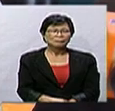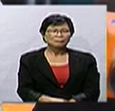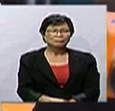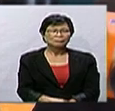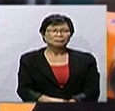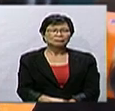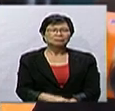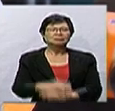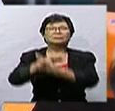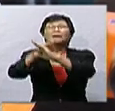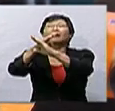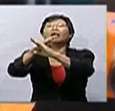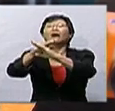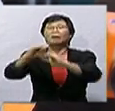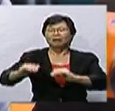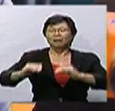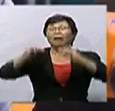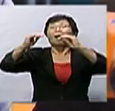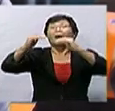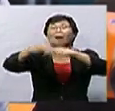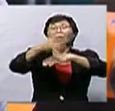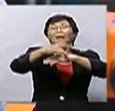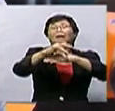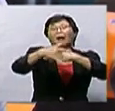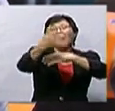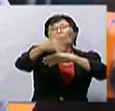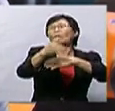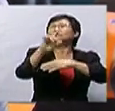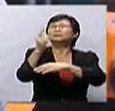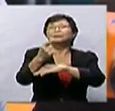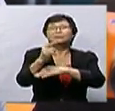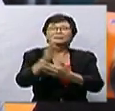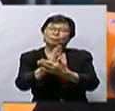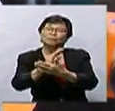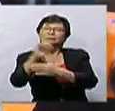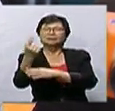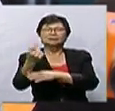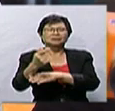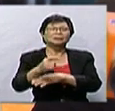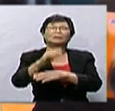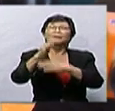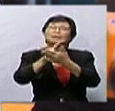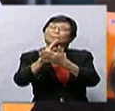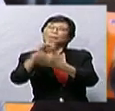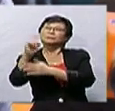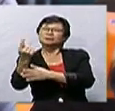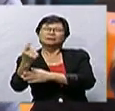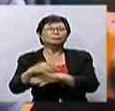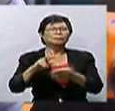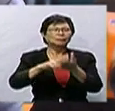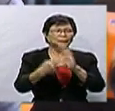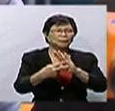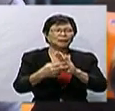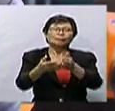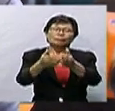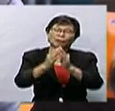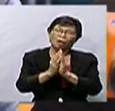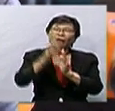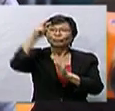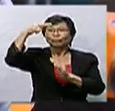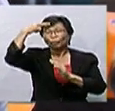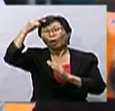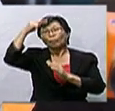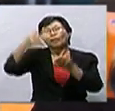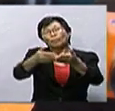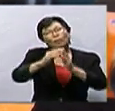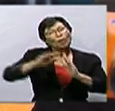Tersekat, maksudnya terhenti di peringkat interlocutory, bermaksud interim sahaja. Merit-merit berkenaan kes ni, maksudnya tuntutan, apa alasan-alasan